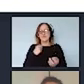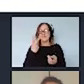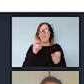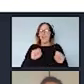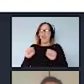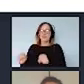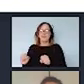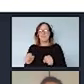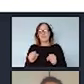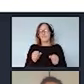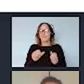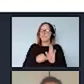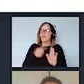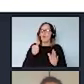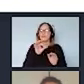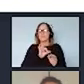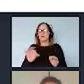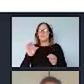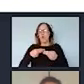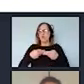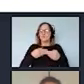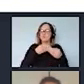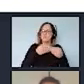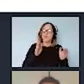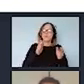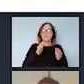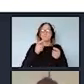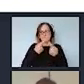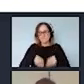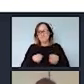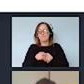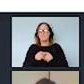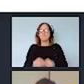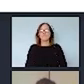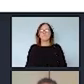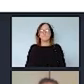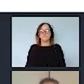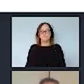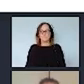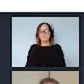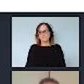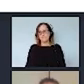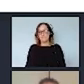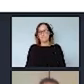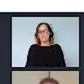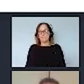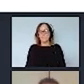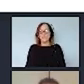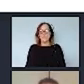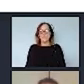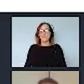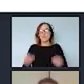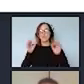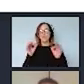akcje w takich trochę wyjątkowych, specjalnych odsłonach, ale kontynuować. Aha, w porządku, słychać.